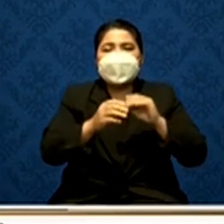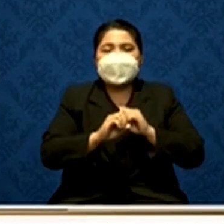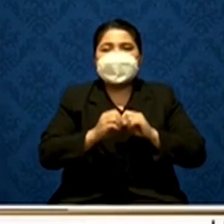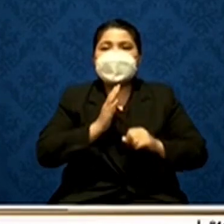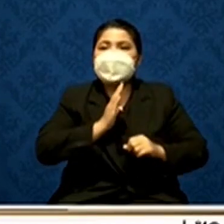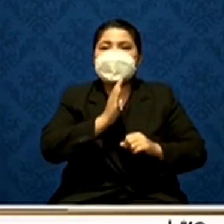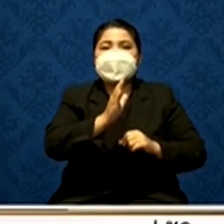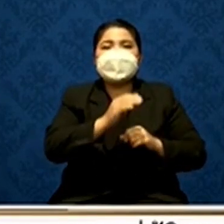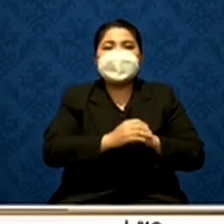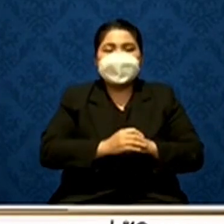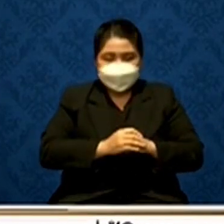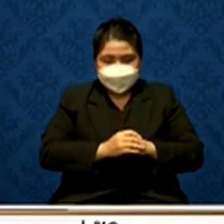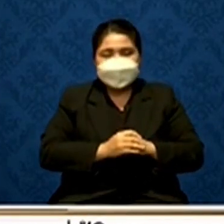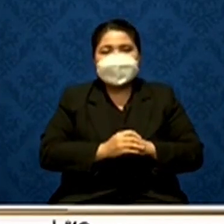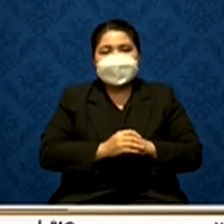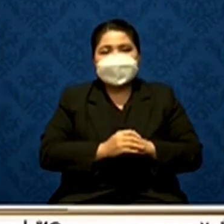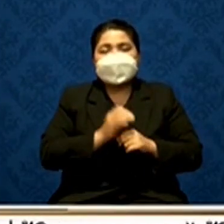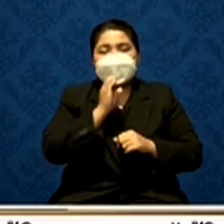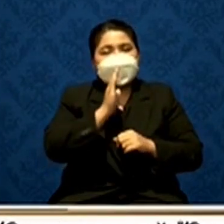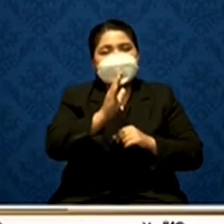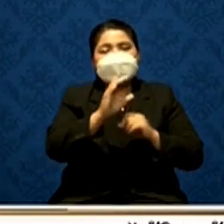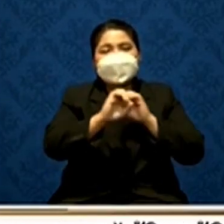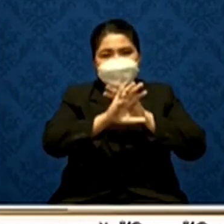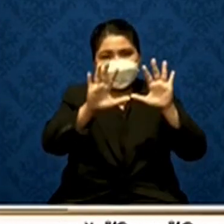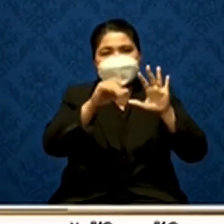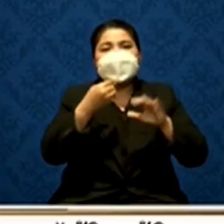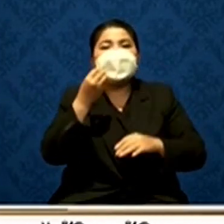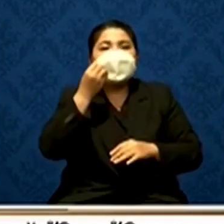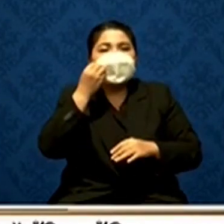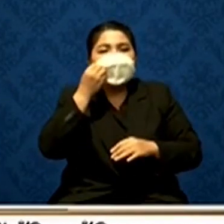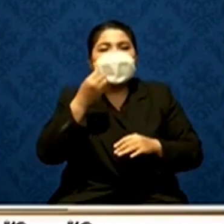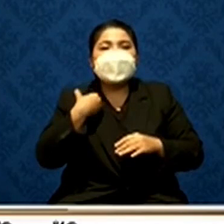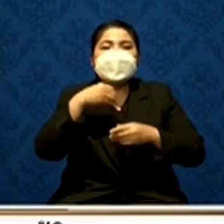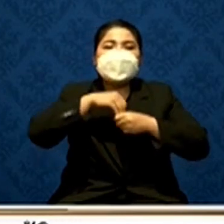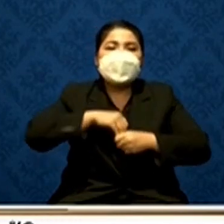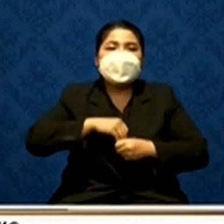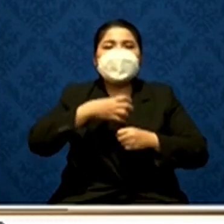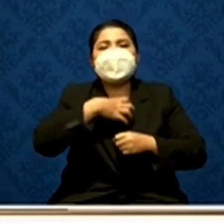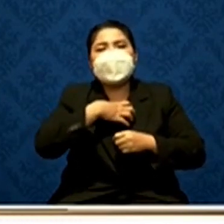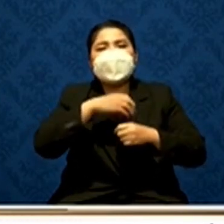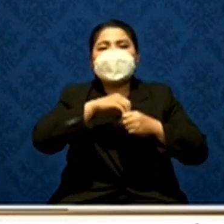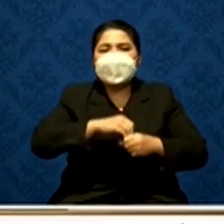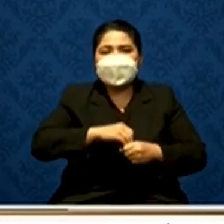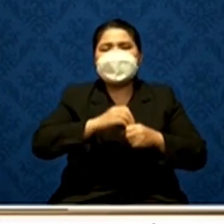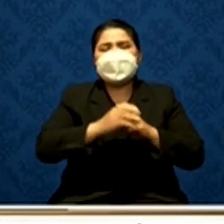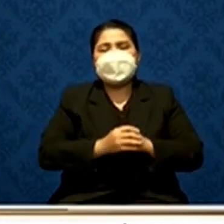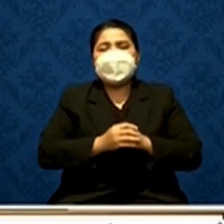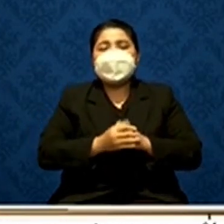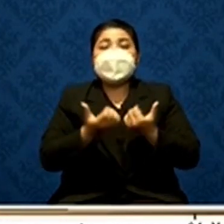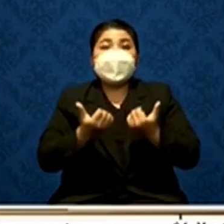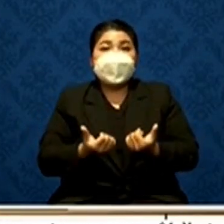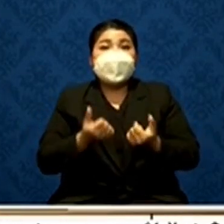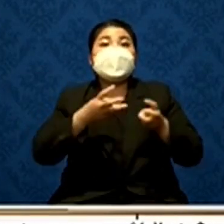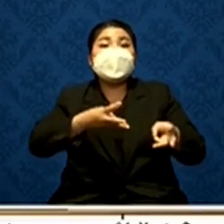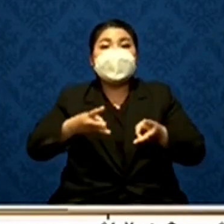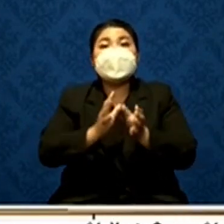เป็นไปดความตั้งใจดีที่จะให้พน้นั้นมีบ้านที่อยู่เราได้ปรับปรับการทำงาน